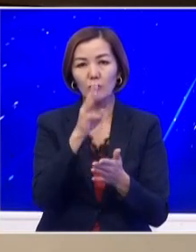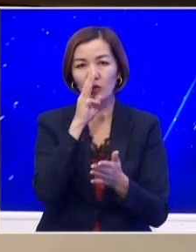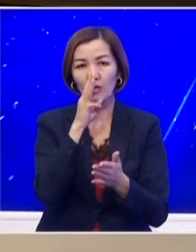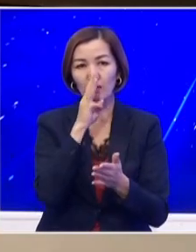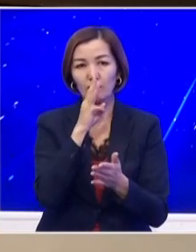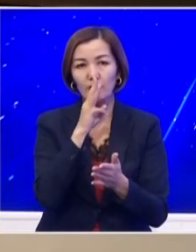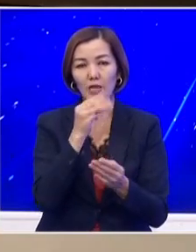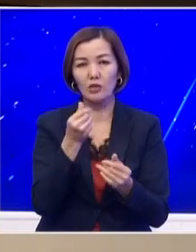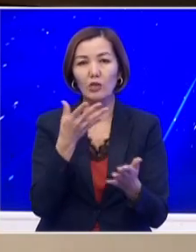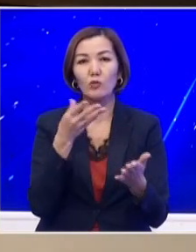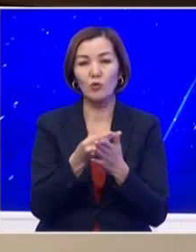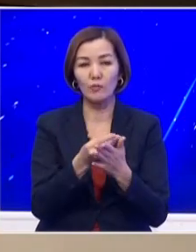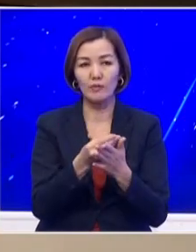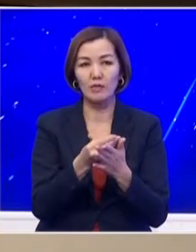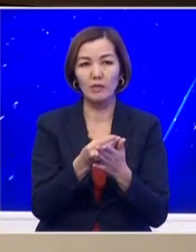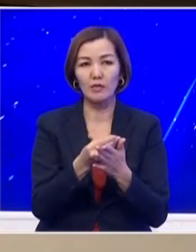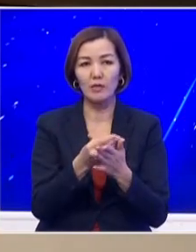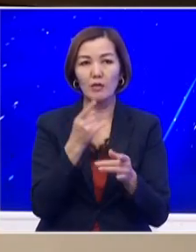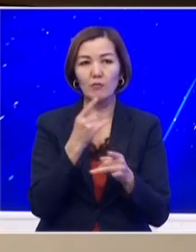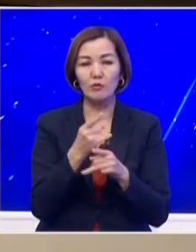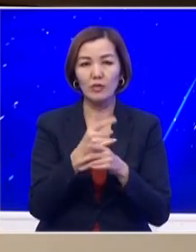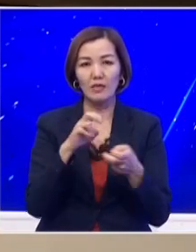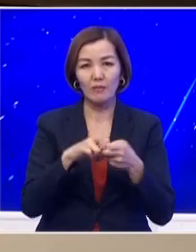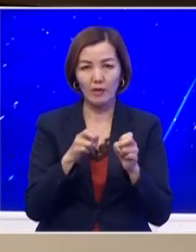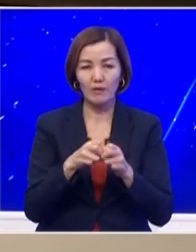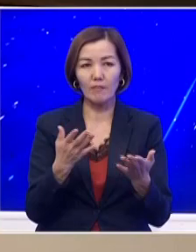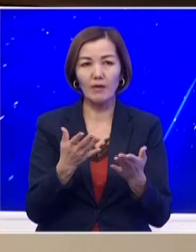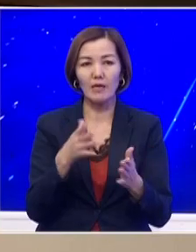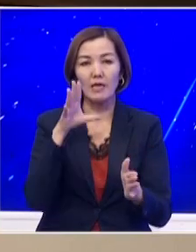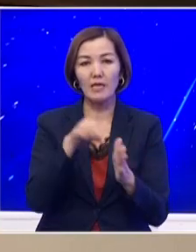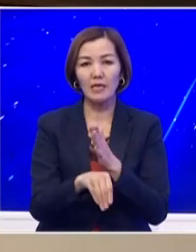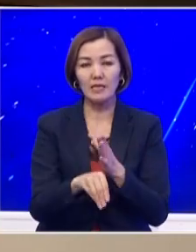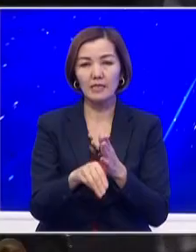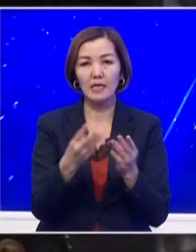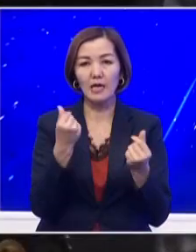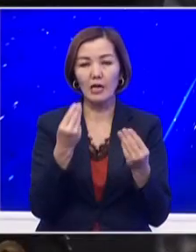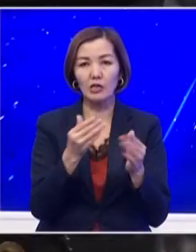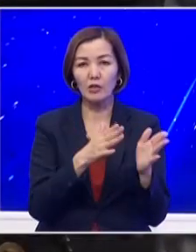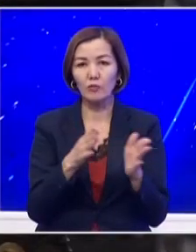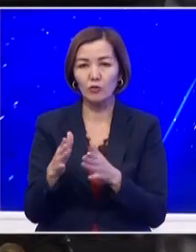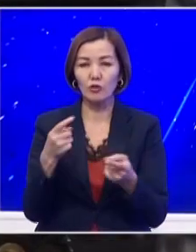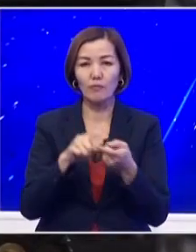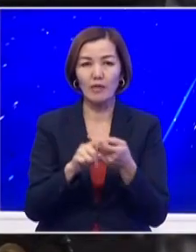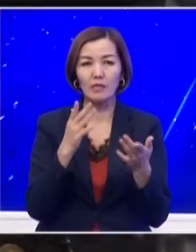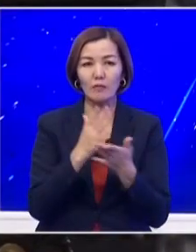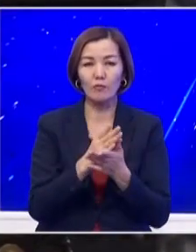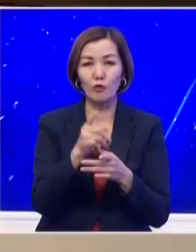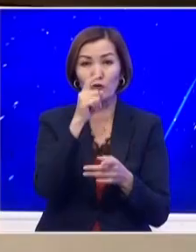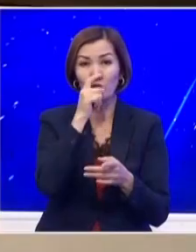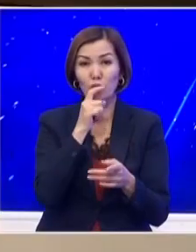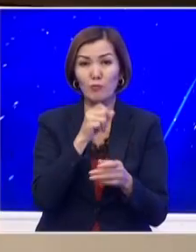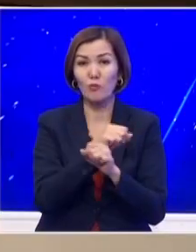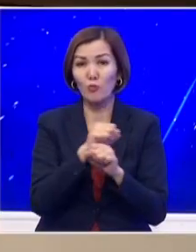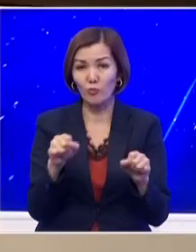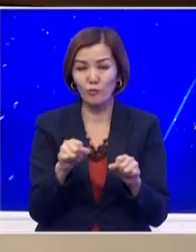жарнаны төлейміз, дейді. Бұл негізінен жасанды проблема. Өйткені енгізілген қаржыландыру жүйесіне де байланысты болып тұр. Түсініспеушілікті болдырмау